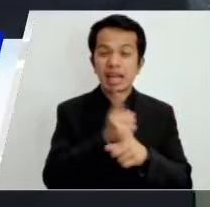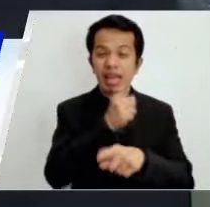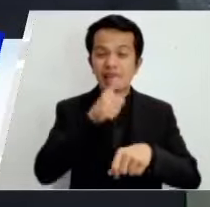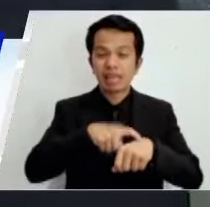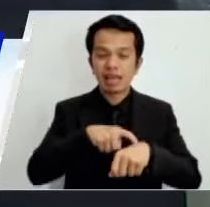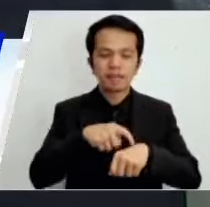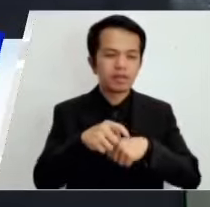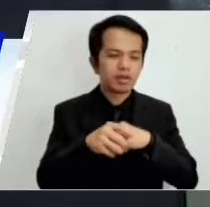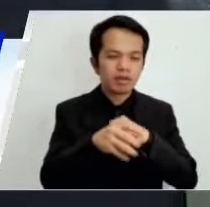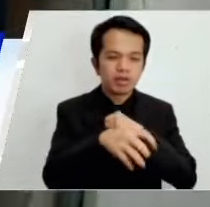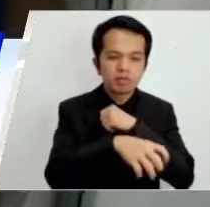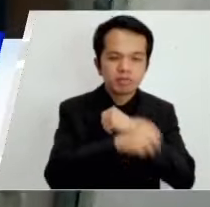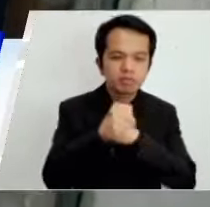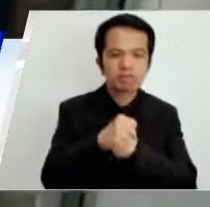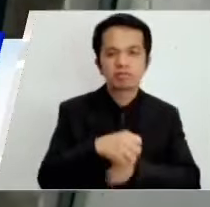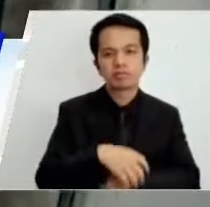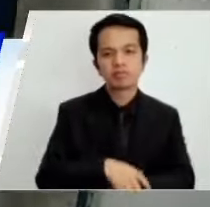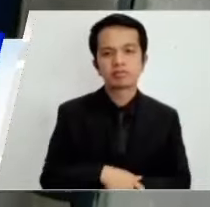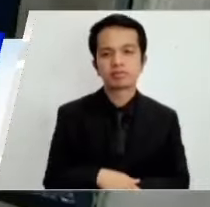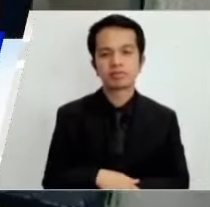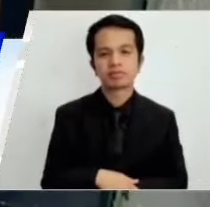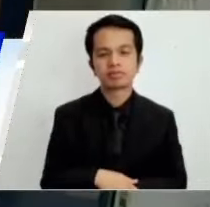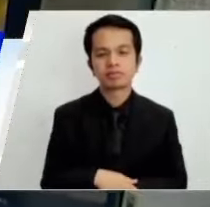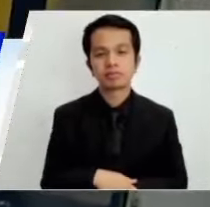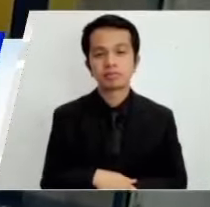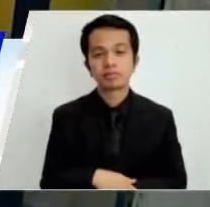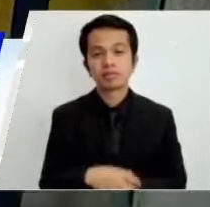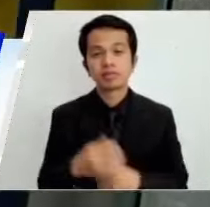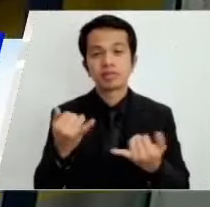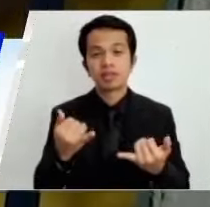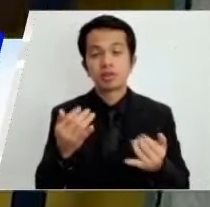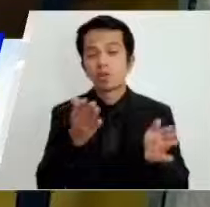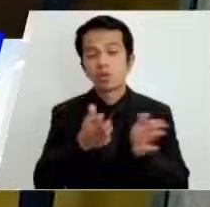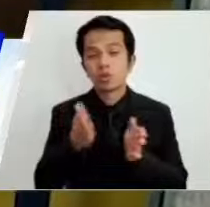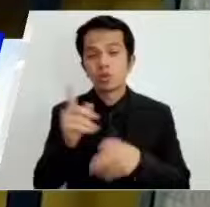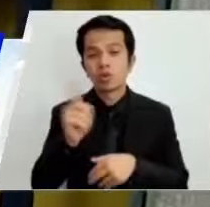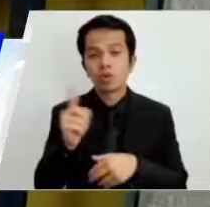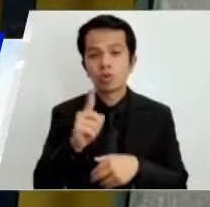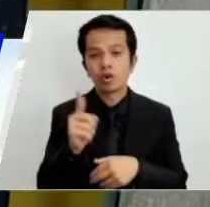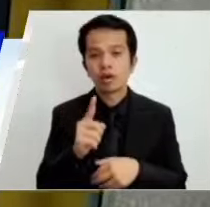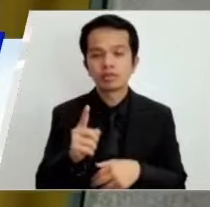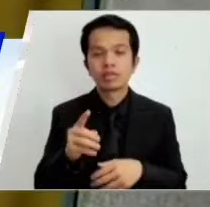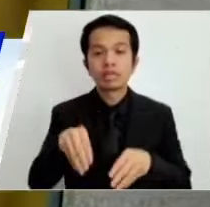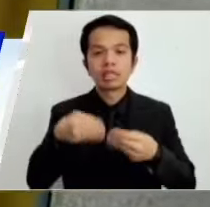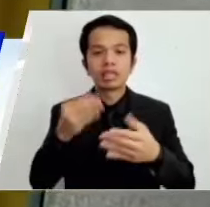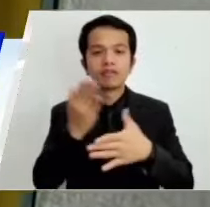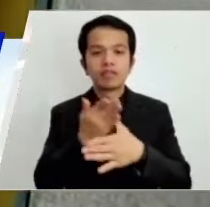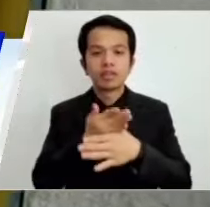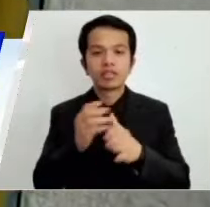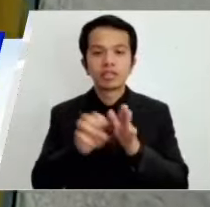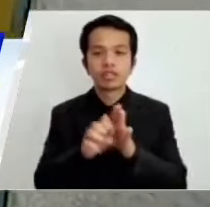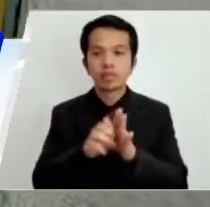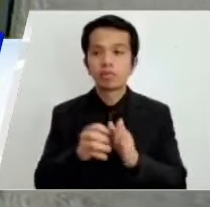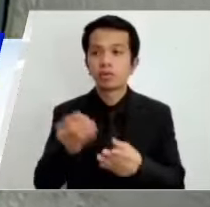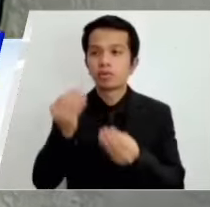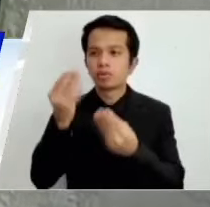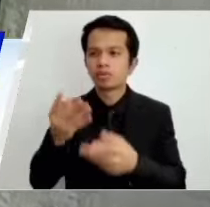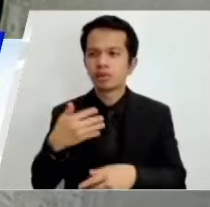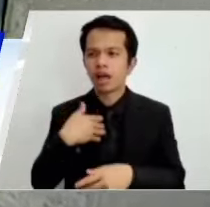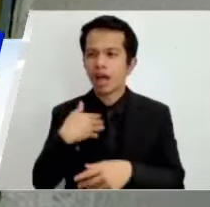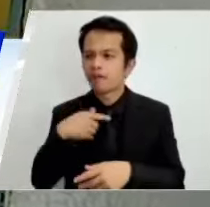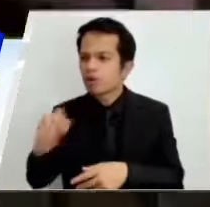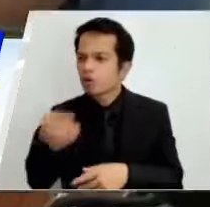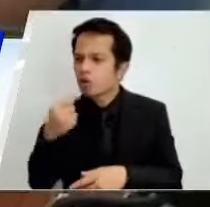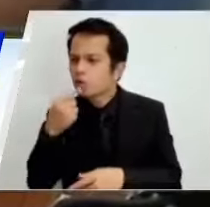nila, makapaan yung bulsa nila. Kabilang sa iba pang modus ang pagdidistract tulad ng pagsasabing may tura, dumi o insekto sa